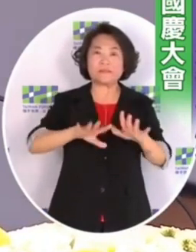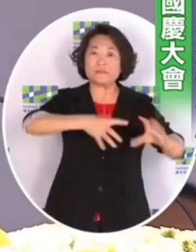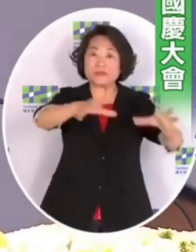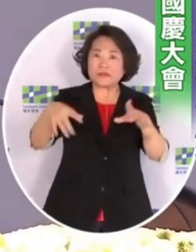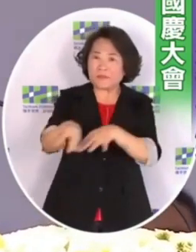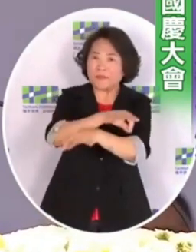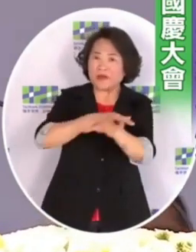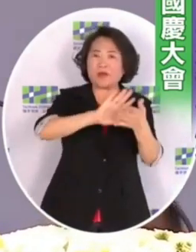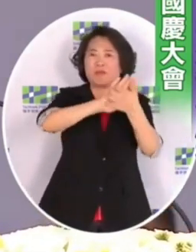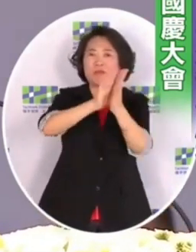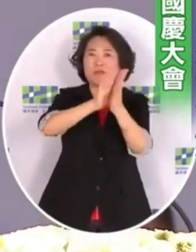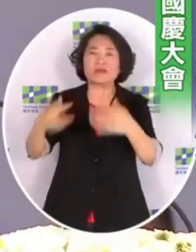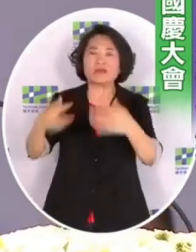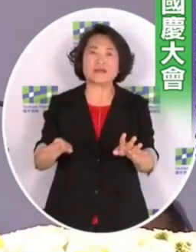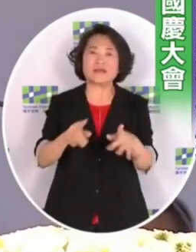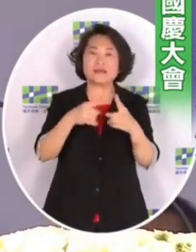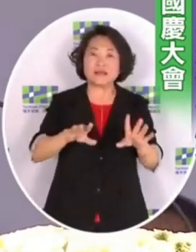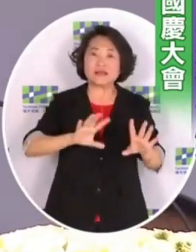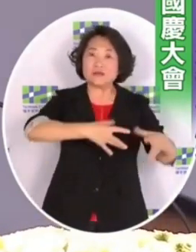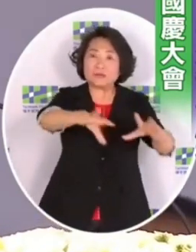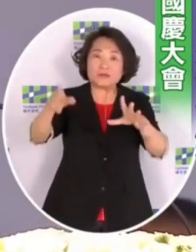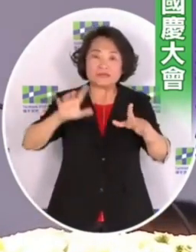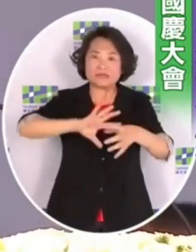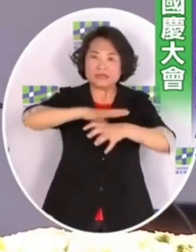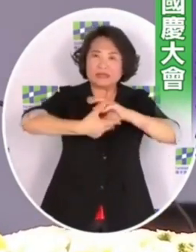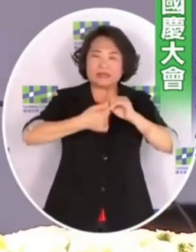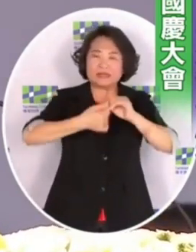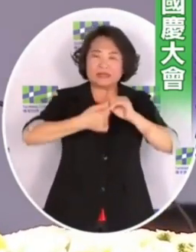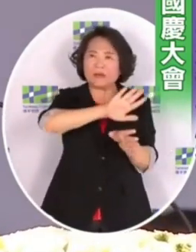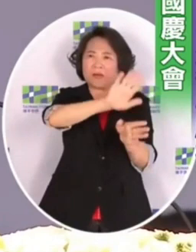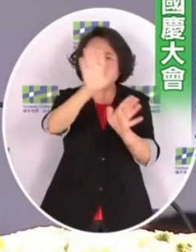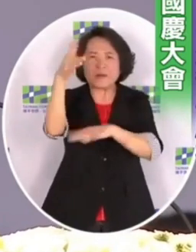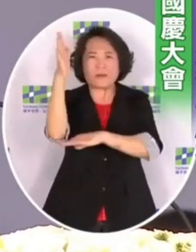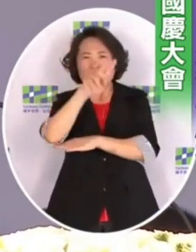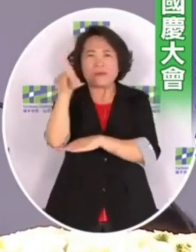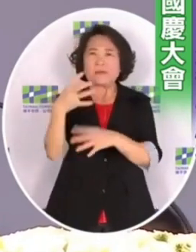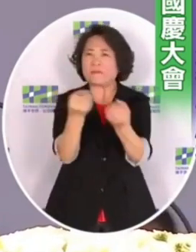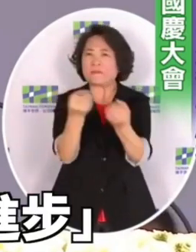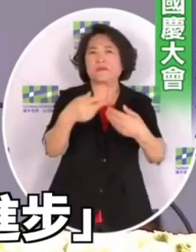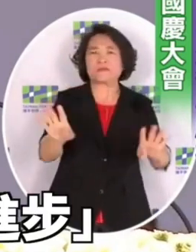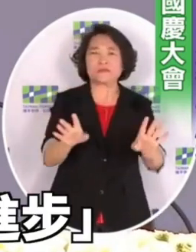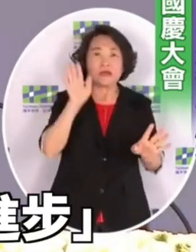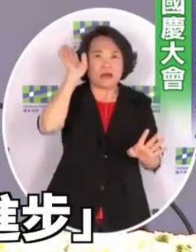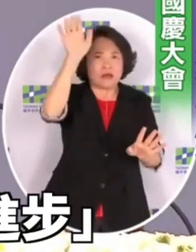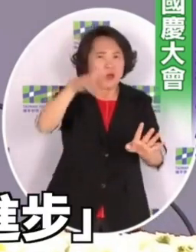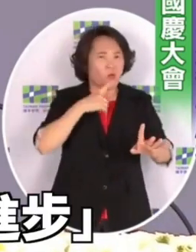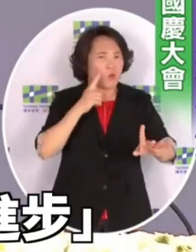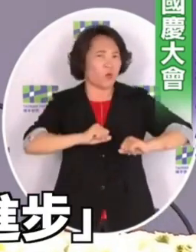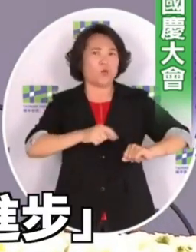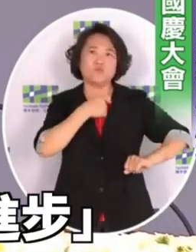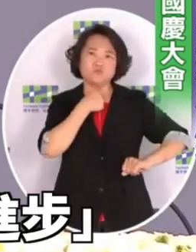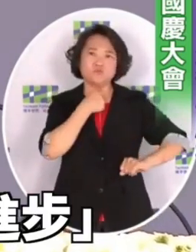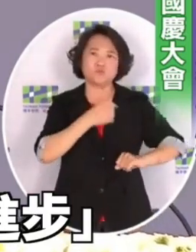动，国际政治情势的变化，都让未来充满了挑战。我们必